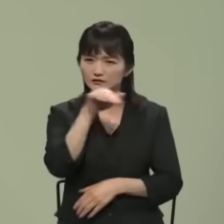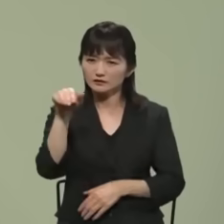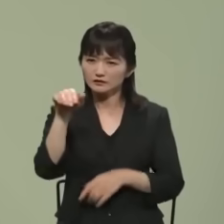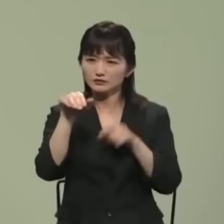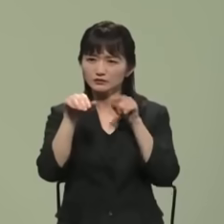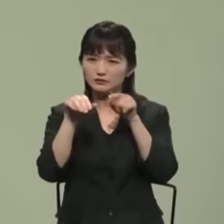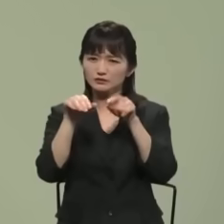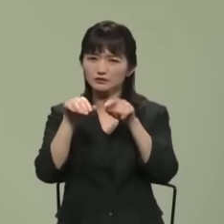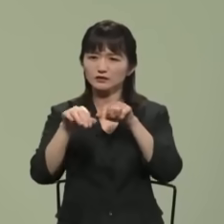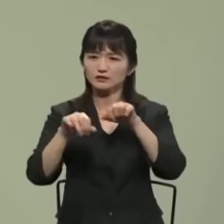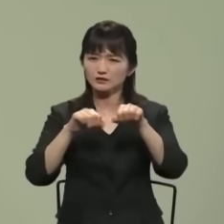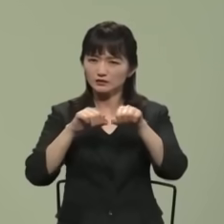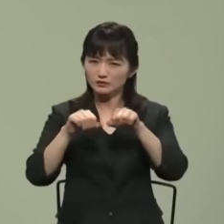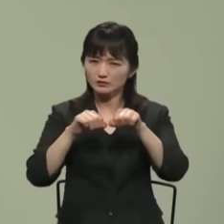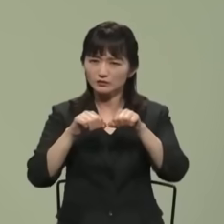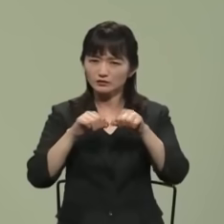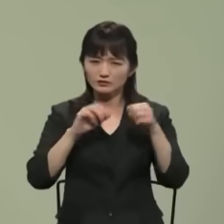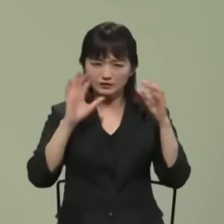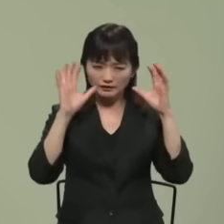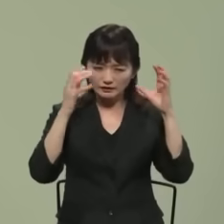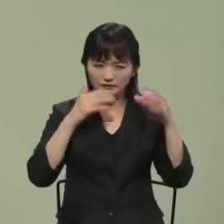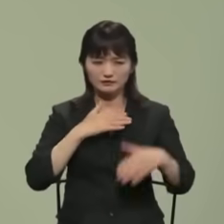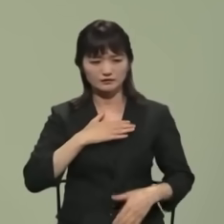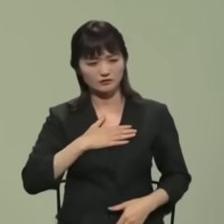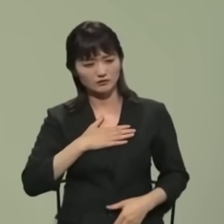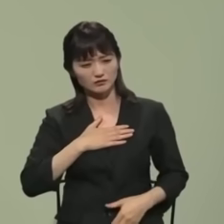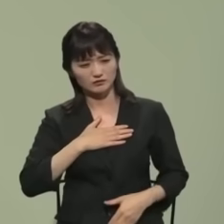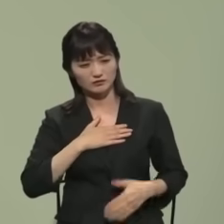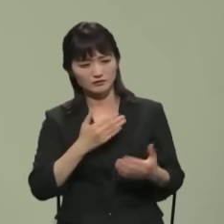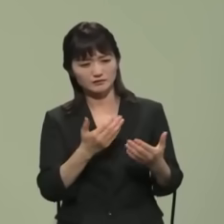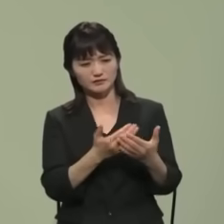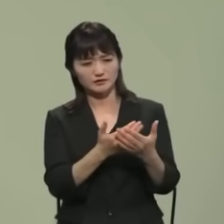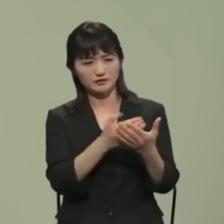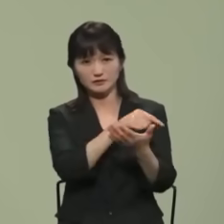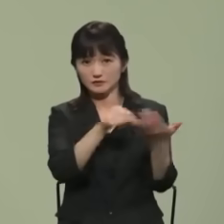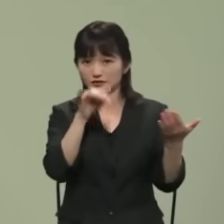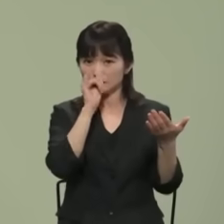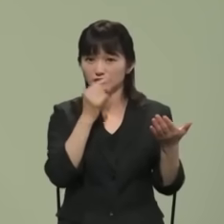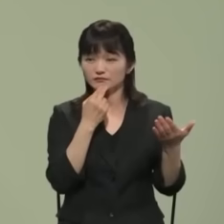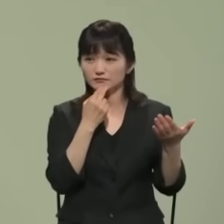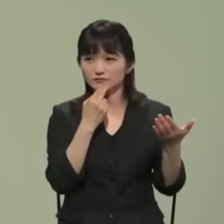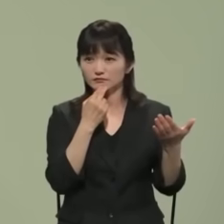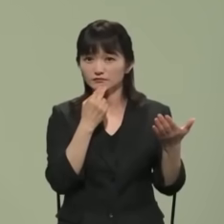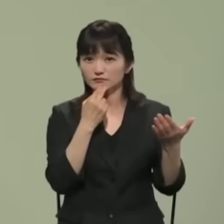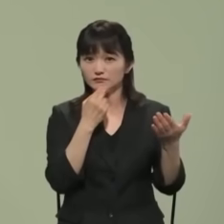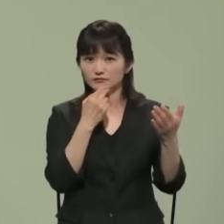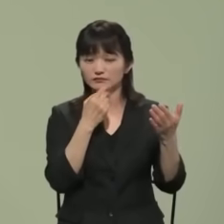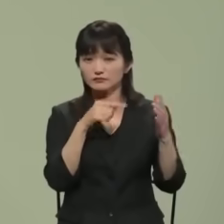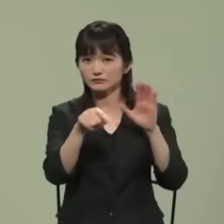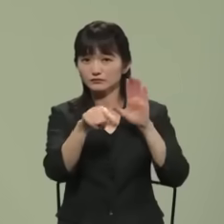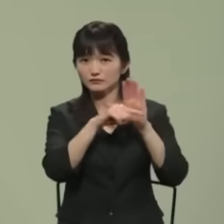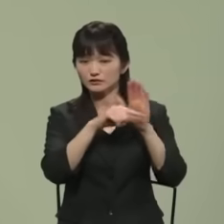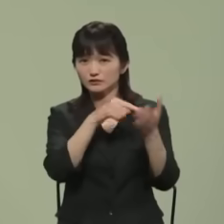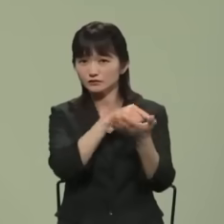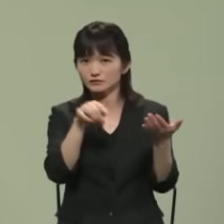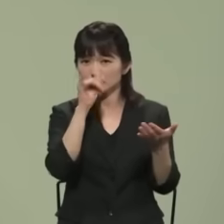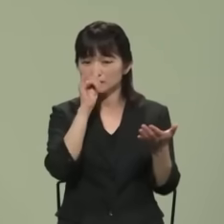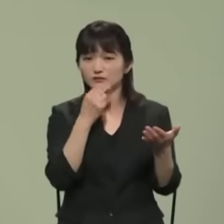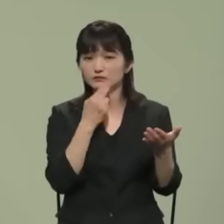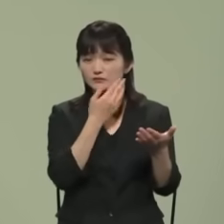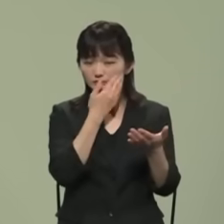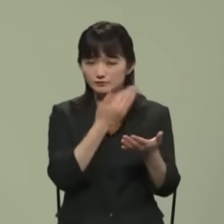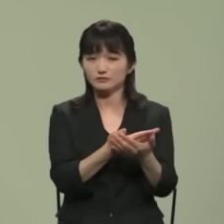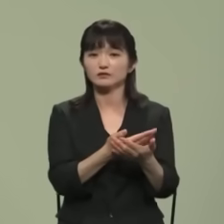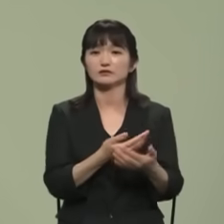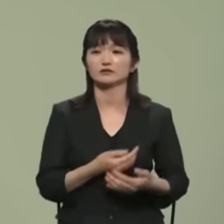그런 행위가 아동에게 정서에 어떤 발달 상에 영향을 미쳤느냐 부정적인 영향이 있었느냐가 되게 중요한 부분이거든요